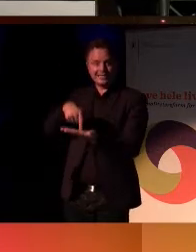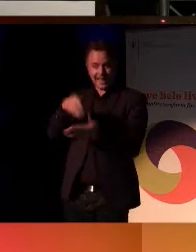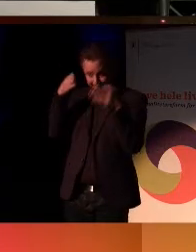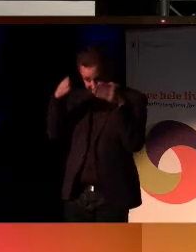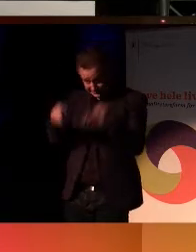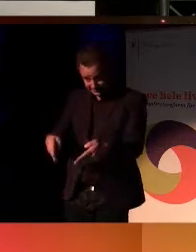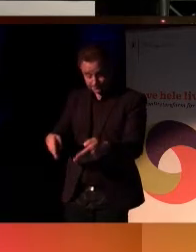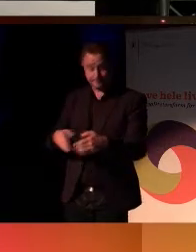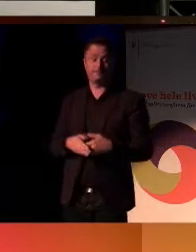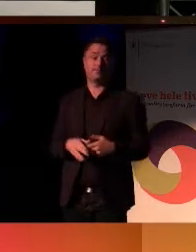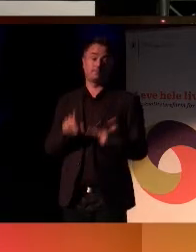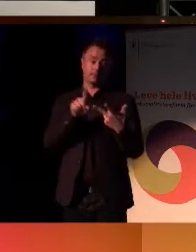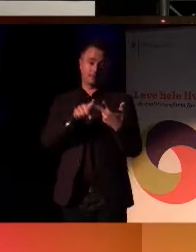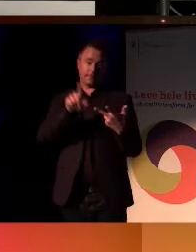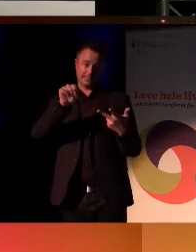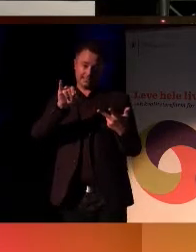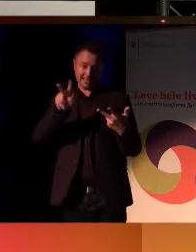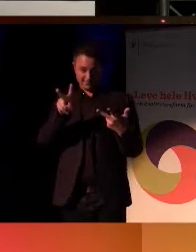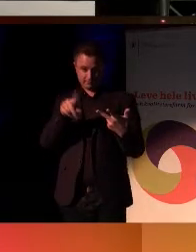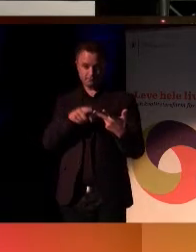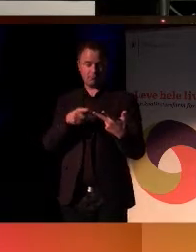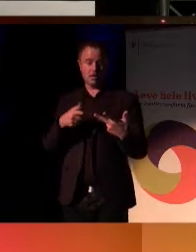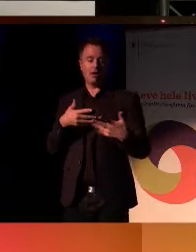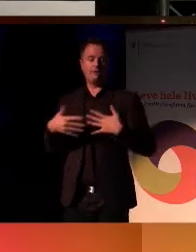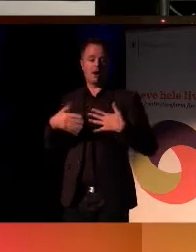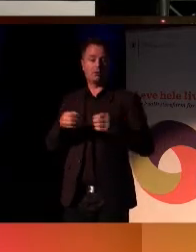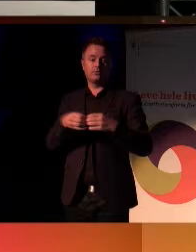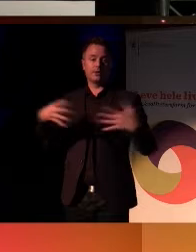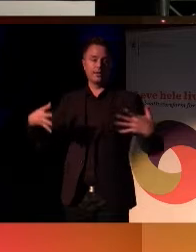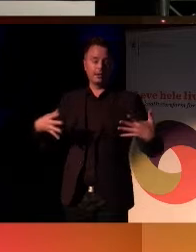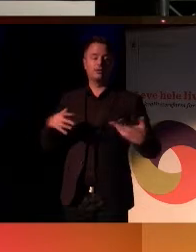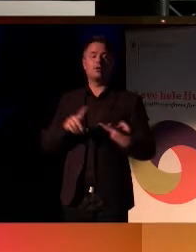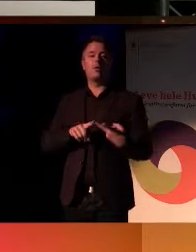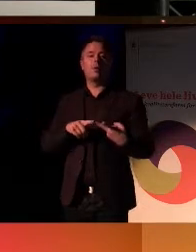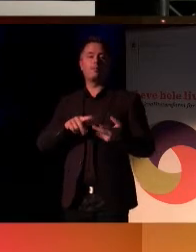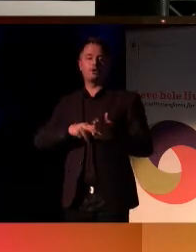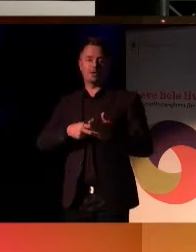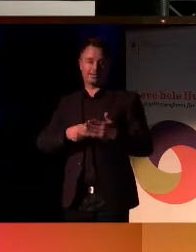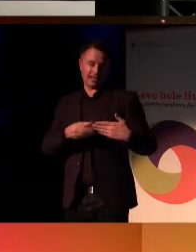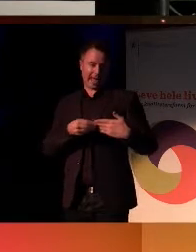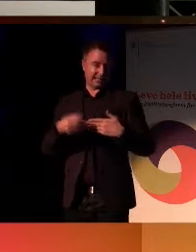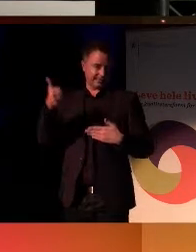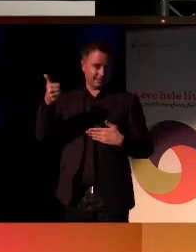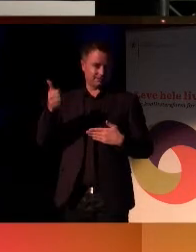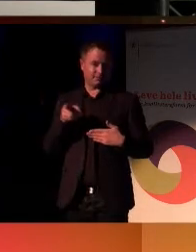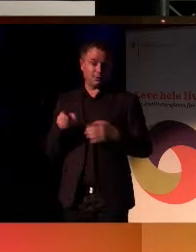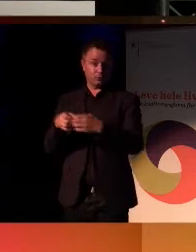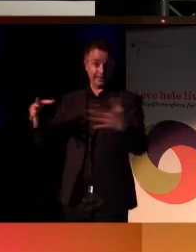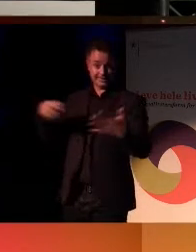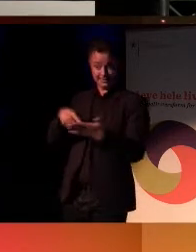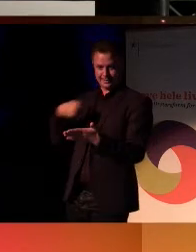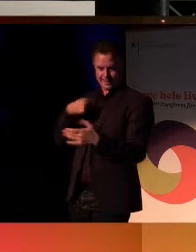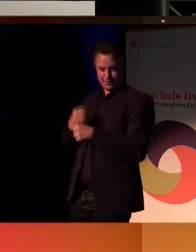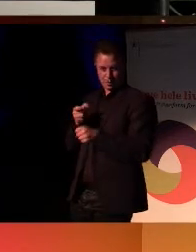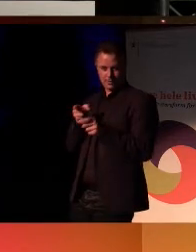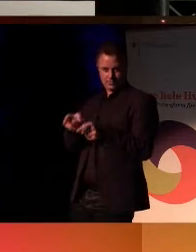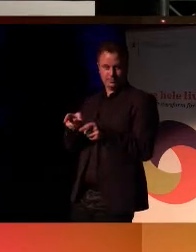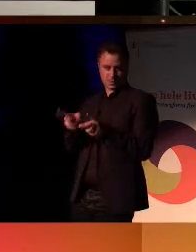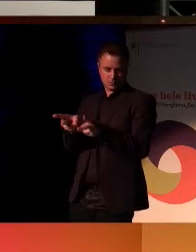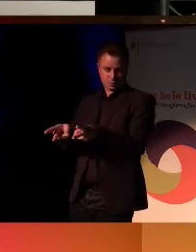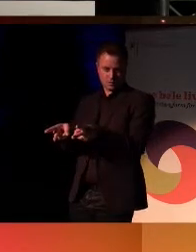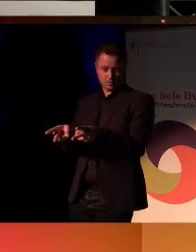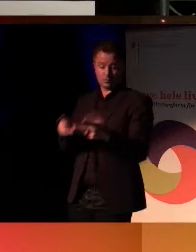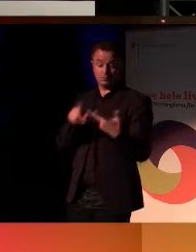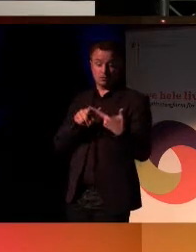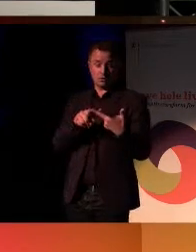hun fagutvikler og prosjektleder i utviklingssenteret, der som jeg jobber også. Og hun